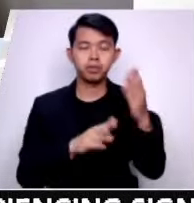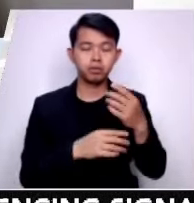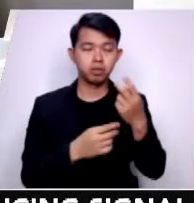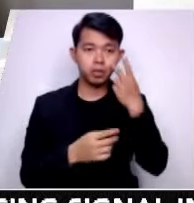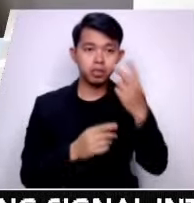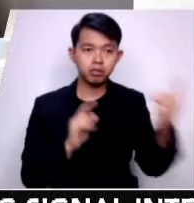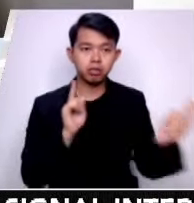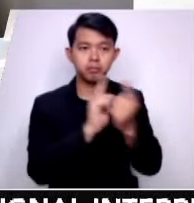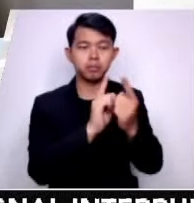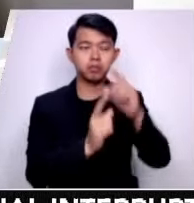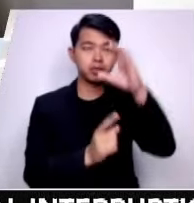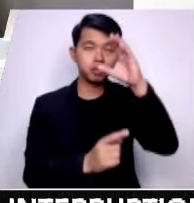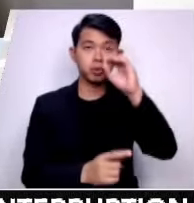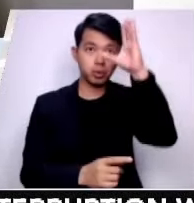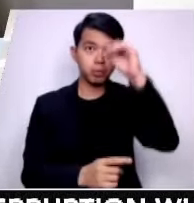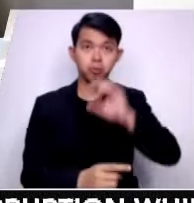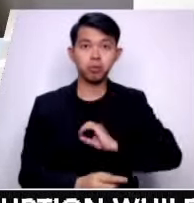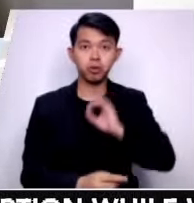niya.